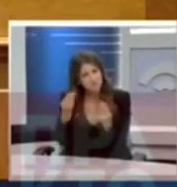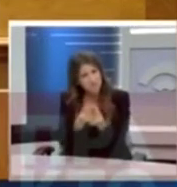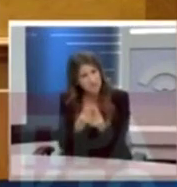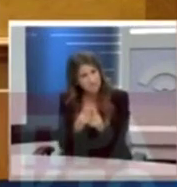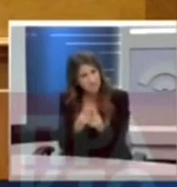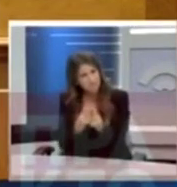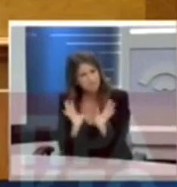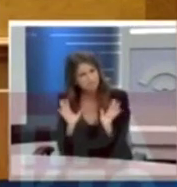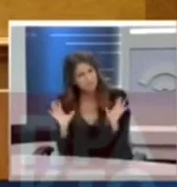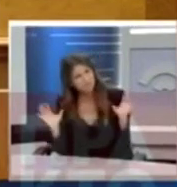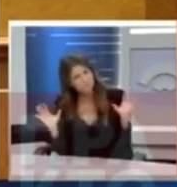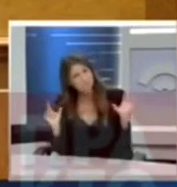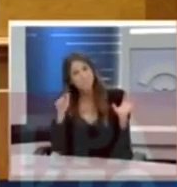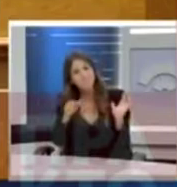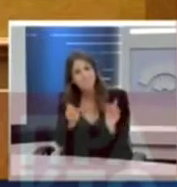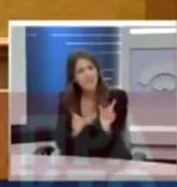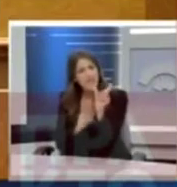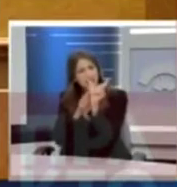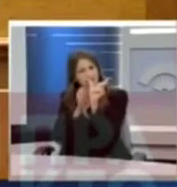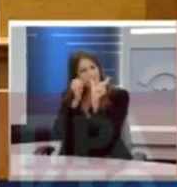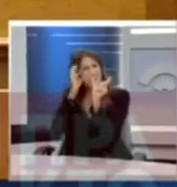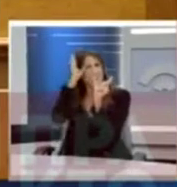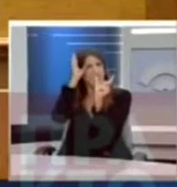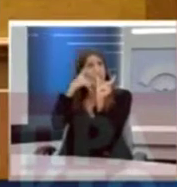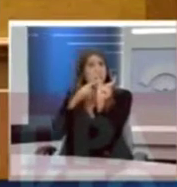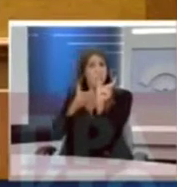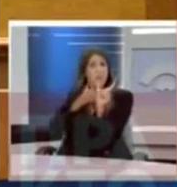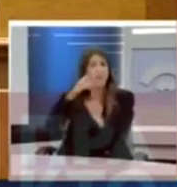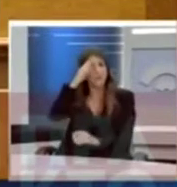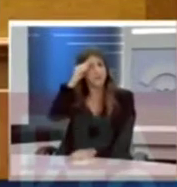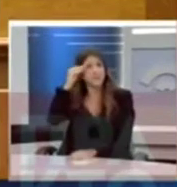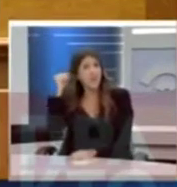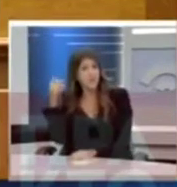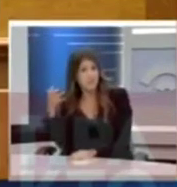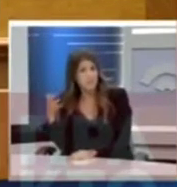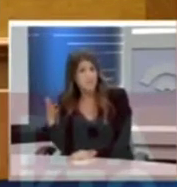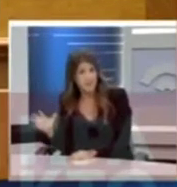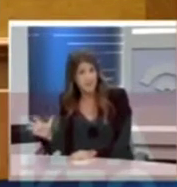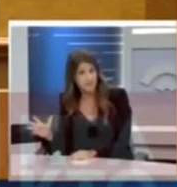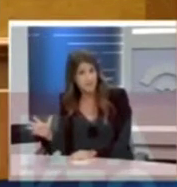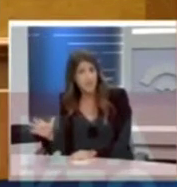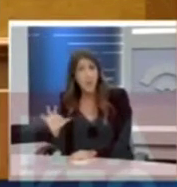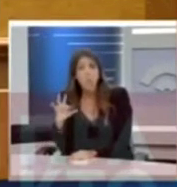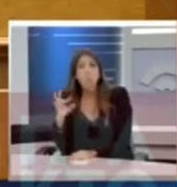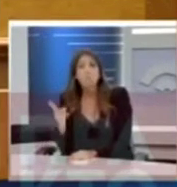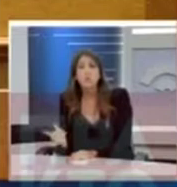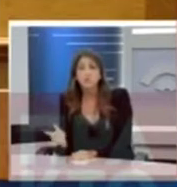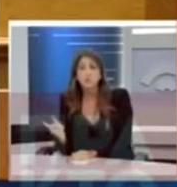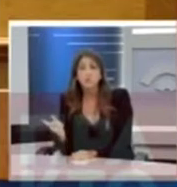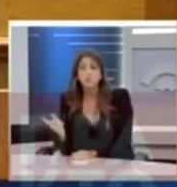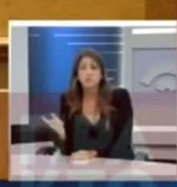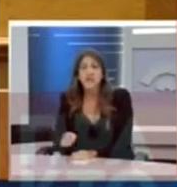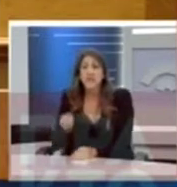όχι στο αναπτυξιακό το δήθεν, θυμηθήκαμε ξανά, γιατί είχαμε ξεχάσει, είχε περάσει πάρα πολύς καιρός, πώς ξέρει να